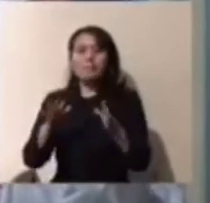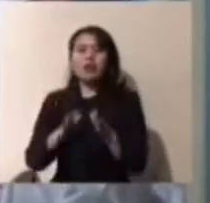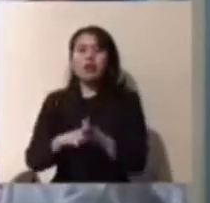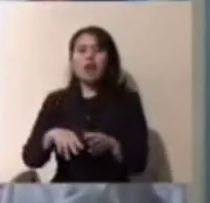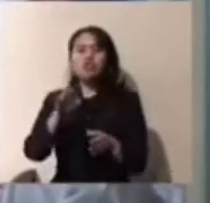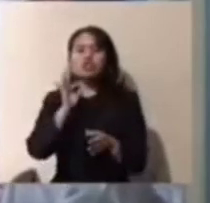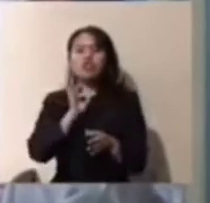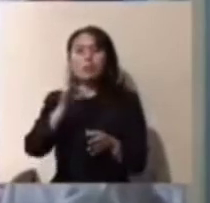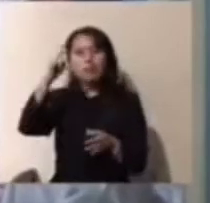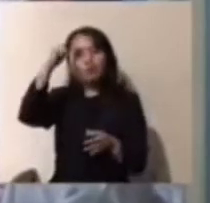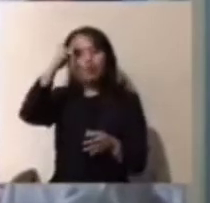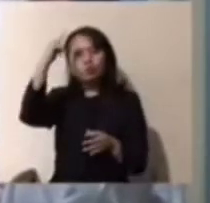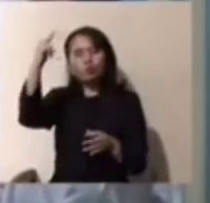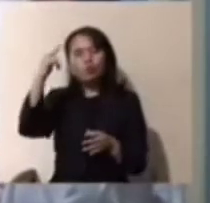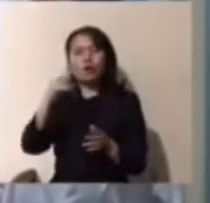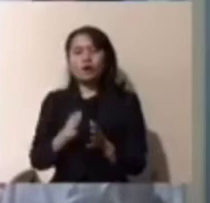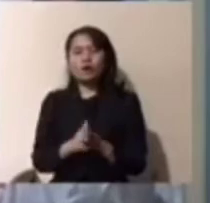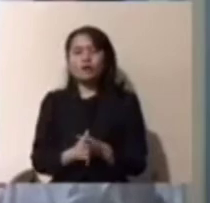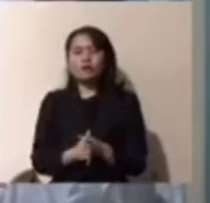Demikianlah sabda